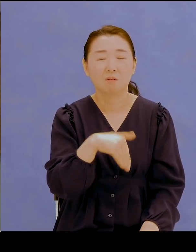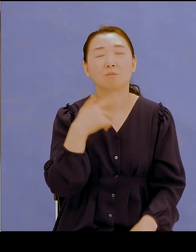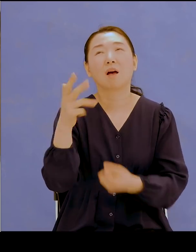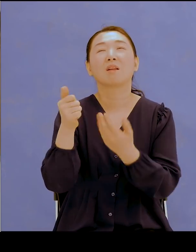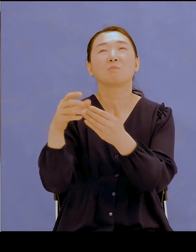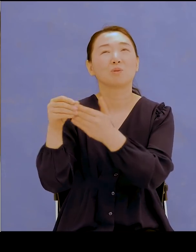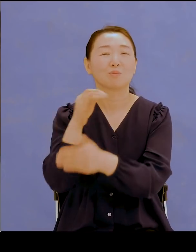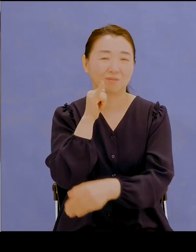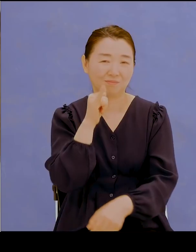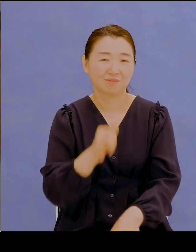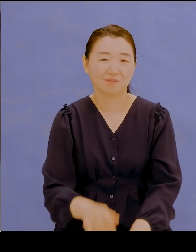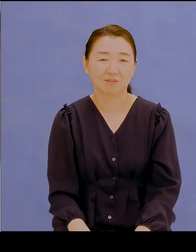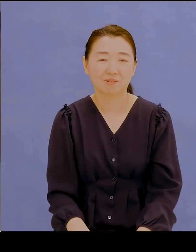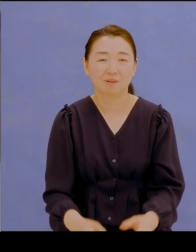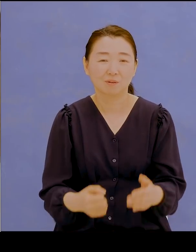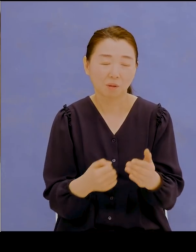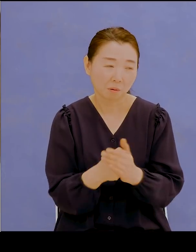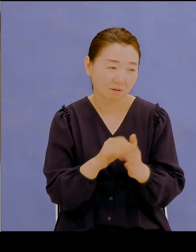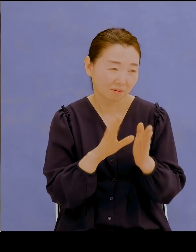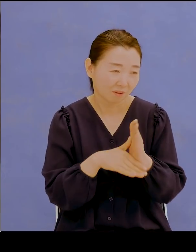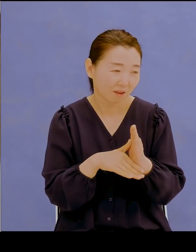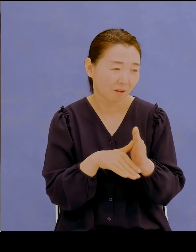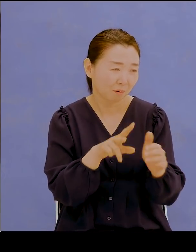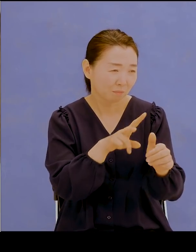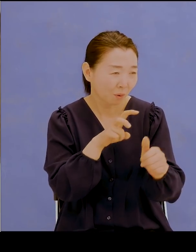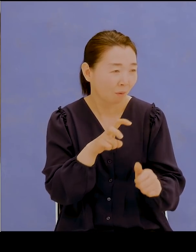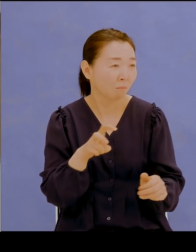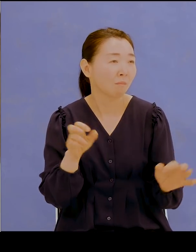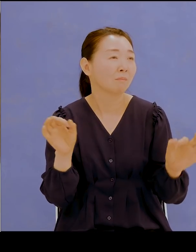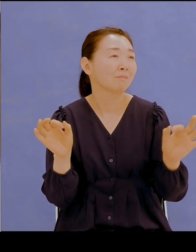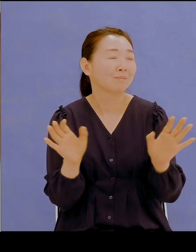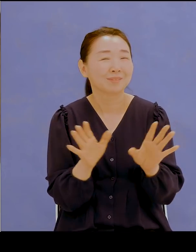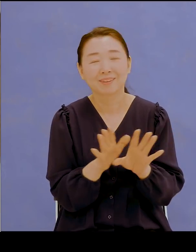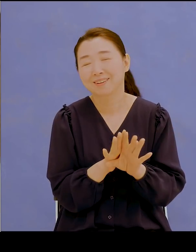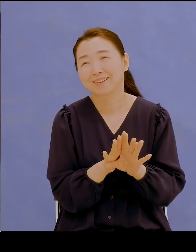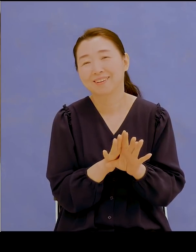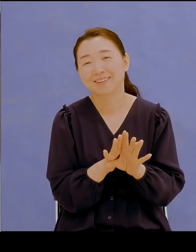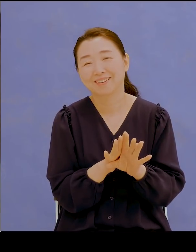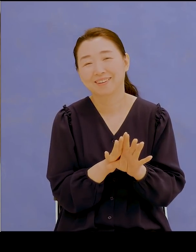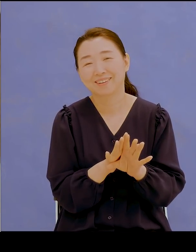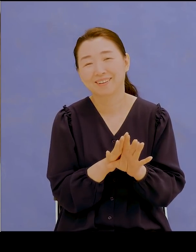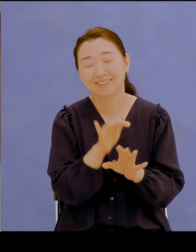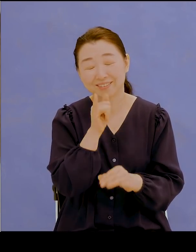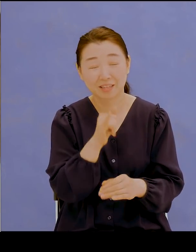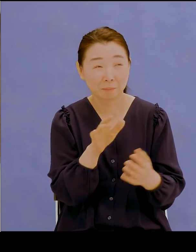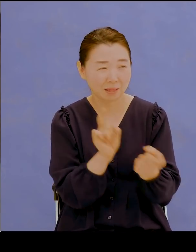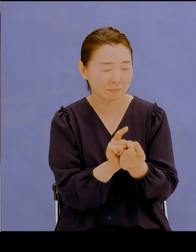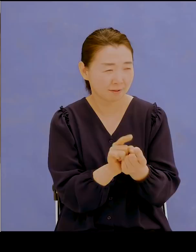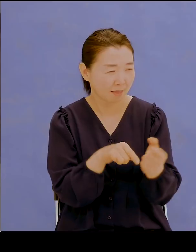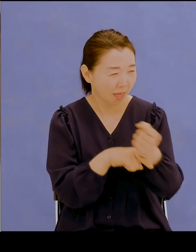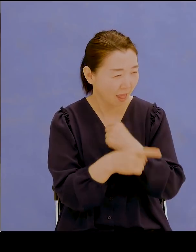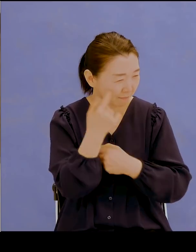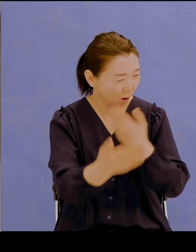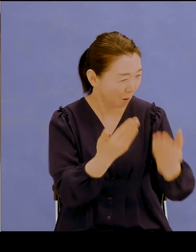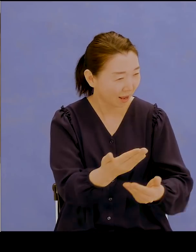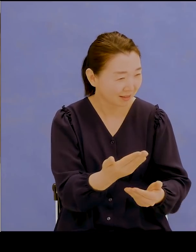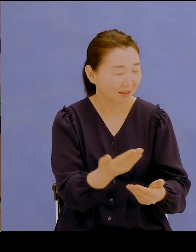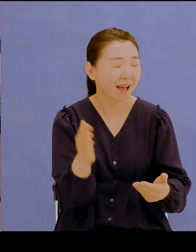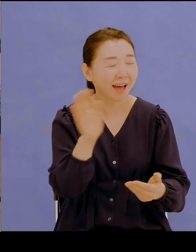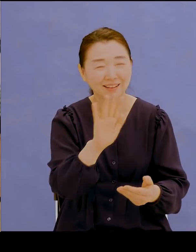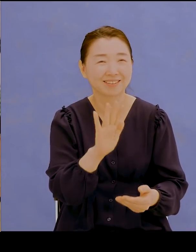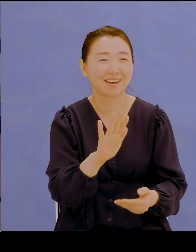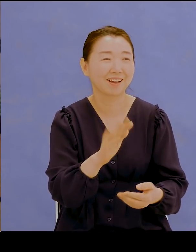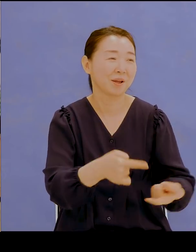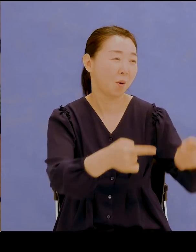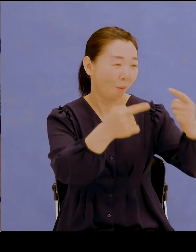예. 그런 거 할 때 미움이 싹 녹록듯이 만나게만 말지 내 따질 거야 막 이랬다가도 너무너무 그게